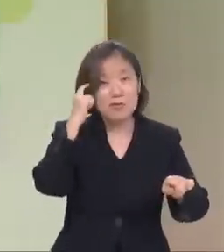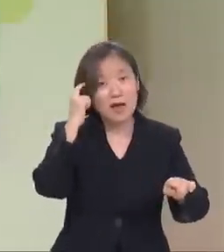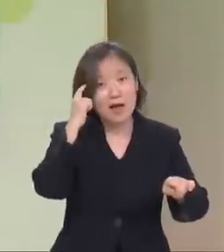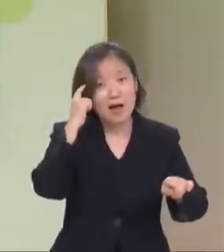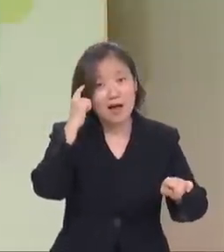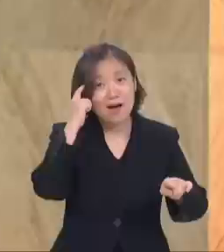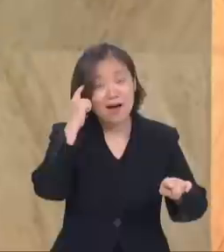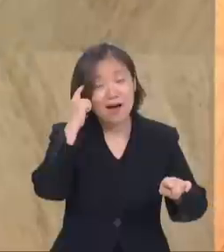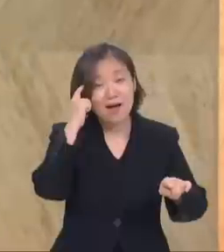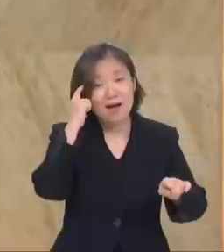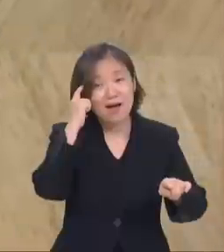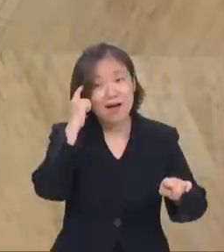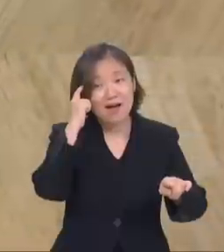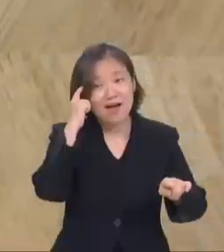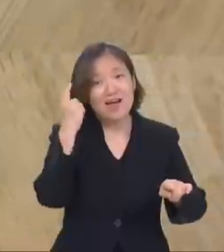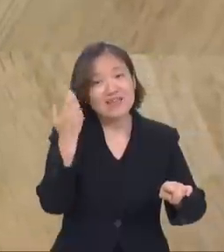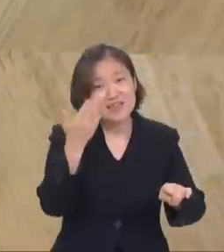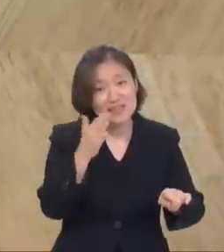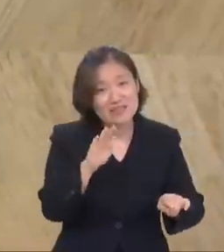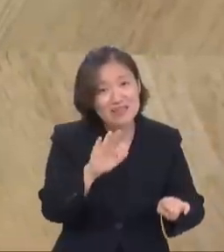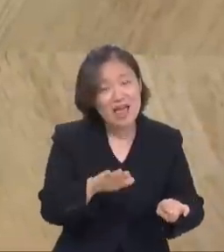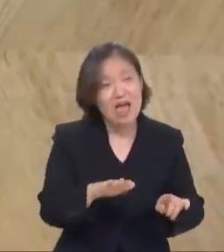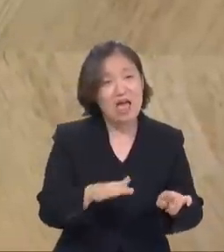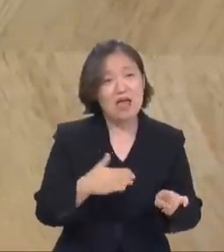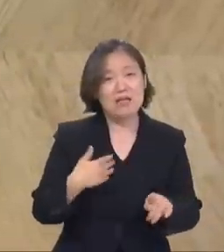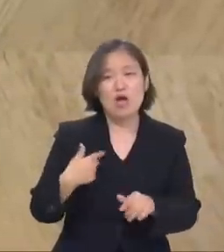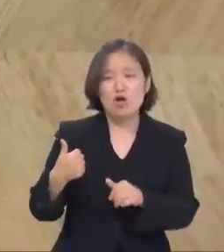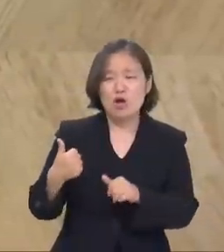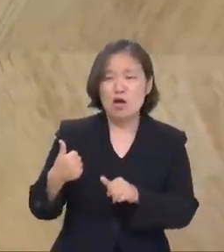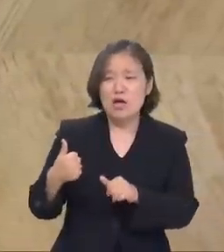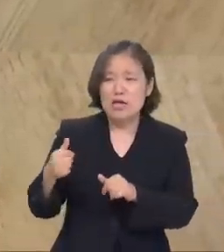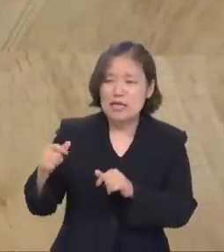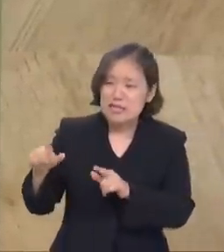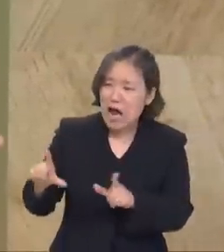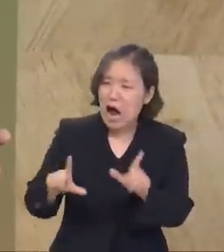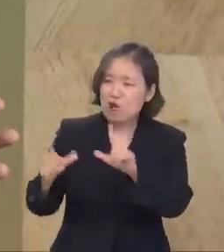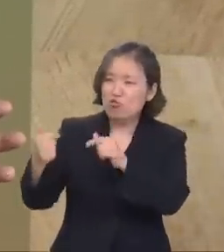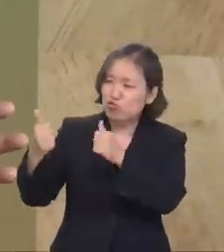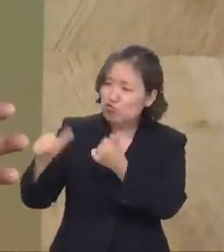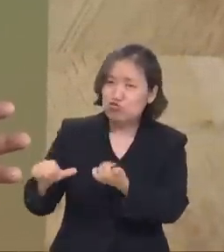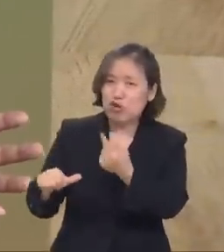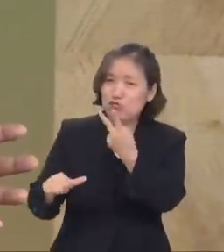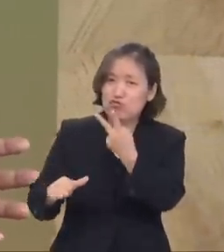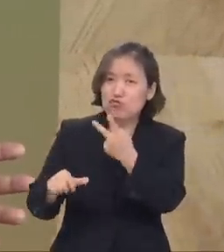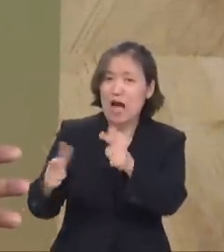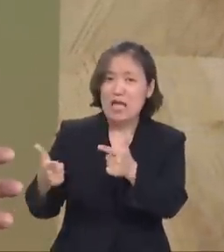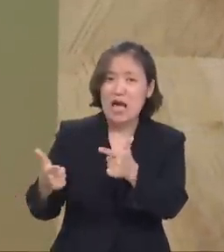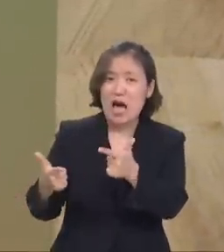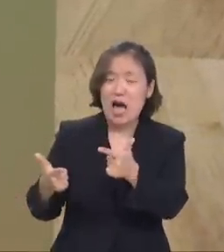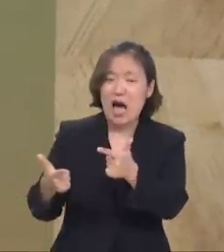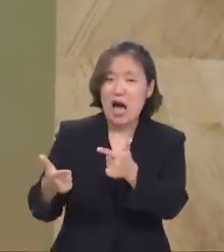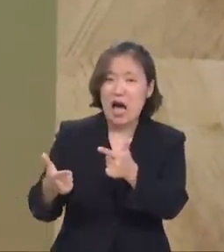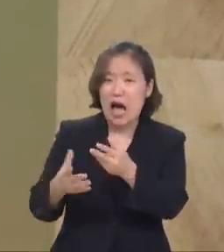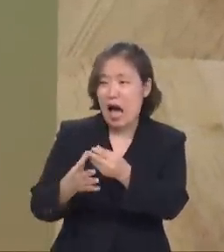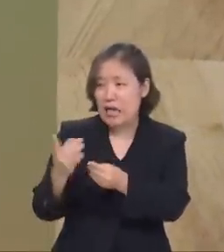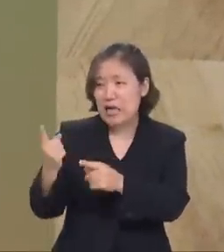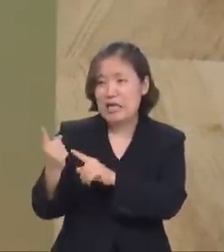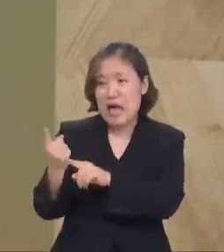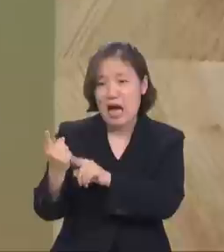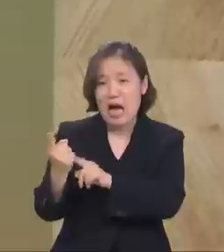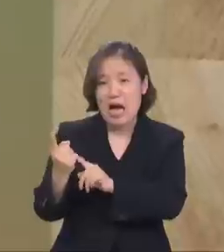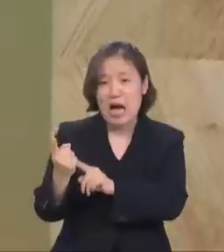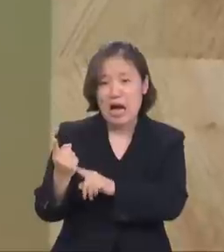왔는데 생사가 본래 툴이 아니다 삼가 죽음이 본래 둘이 아니다라는